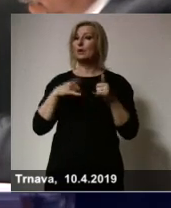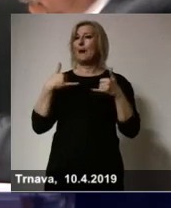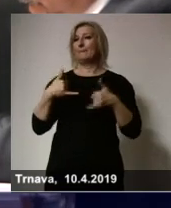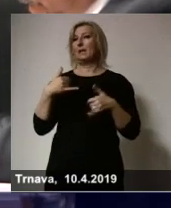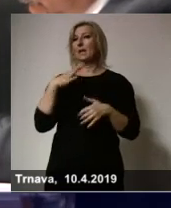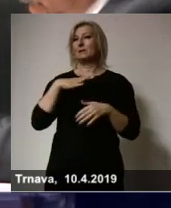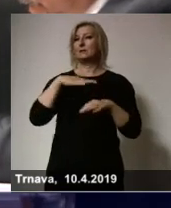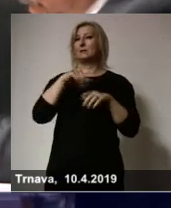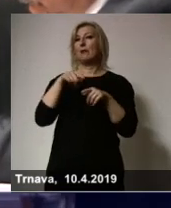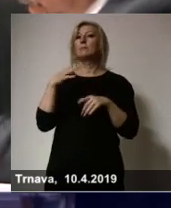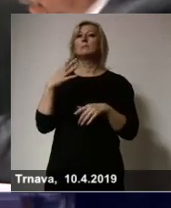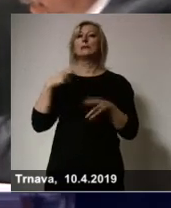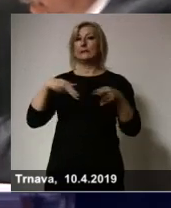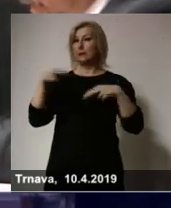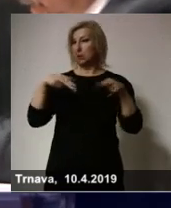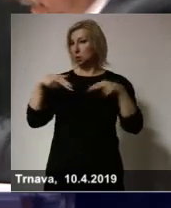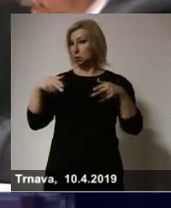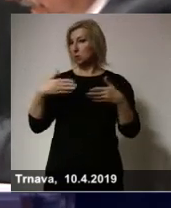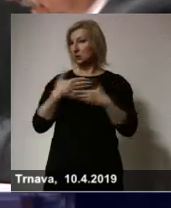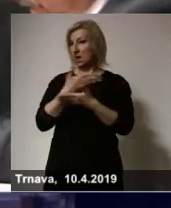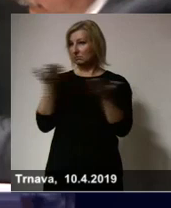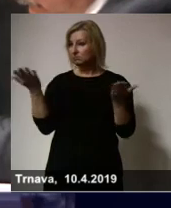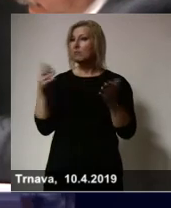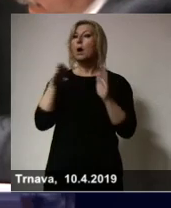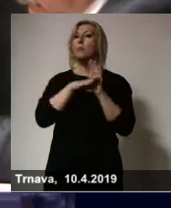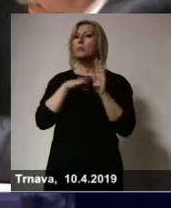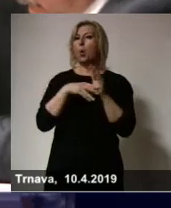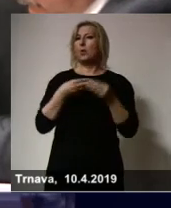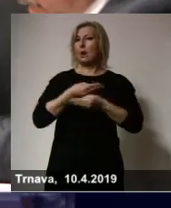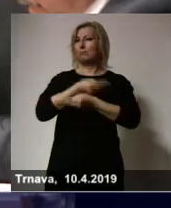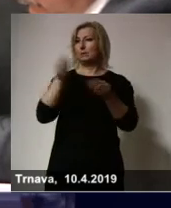rozpravu. V plnom znení program máte rozdaný v laviciach.